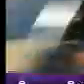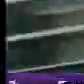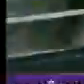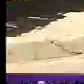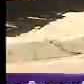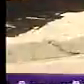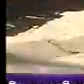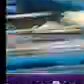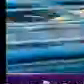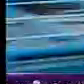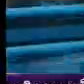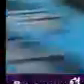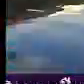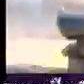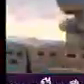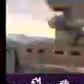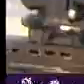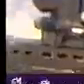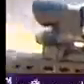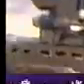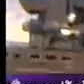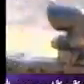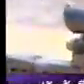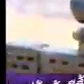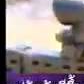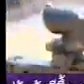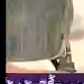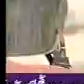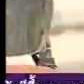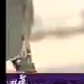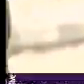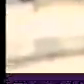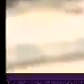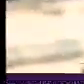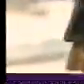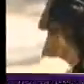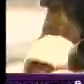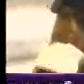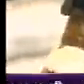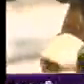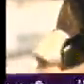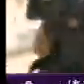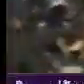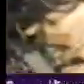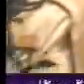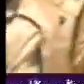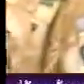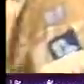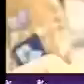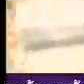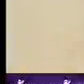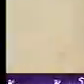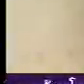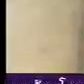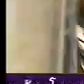พลเรือนชาวอิรักกลุ่มหนึ่งซึ่งเคยถูกทหารอังกฤษกักขังควบคุมตัวระหว่างสงครามนาน6ปีอ้างว่าถูกทหารอังกฤษ33น